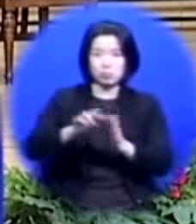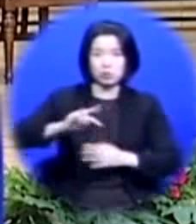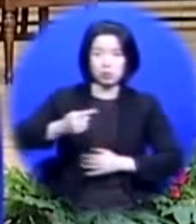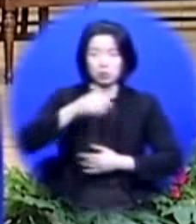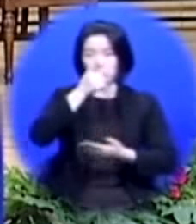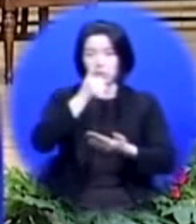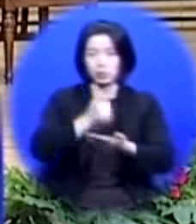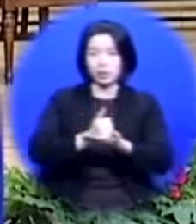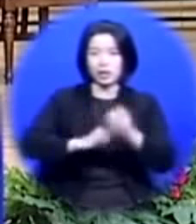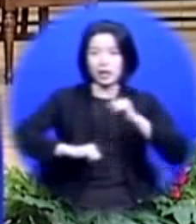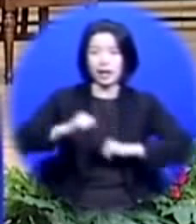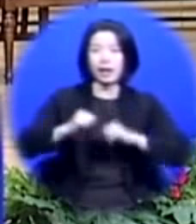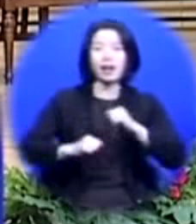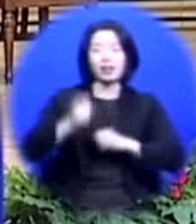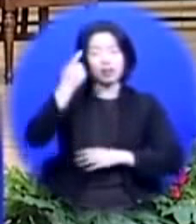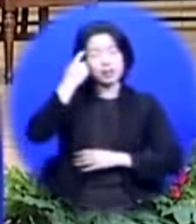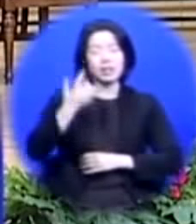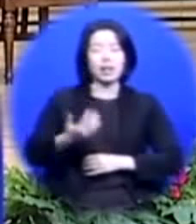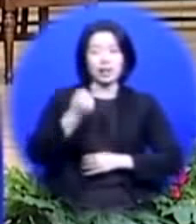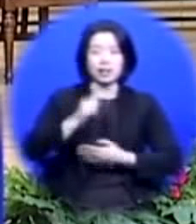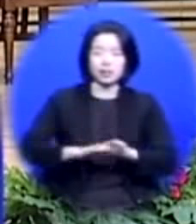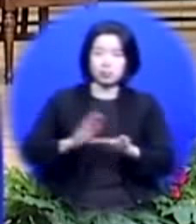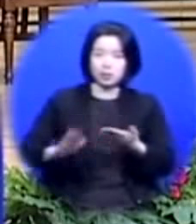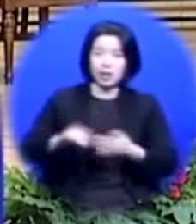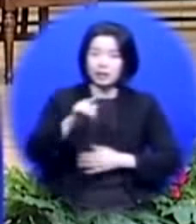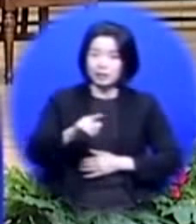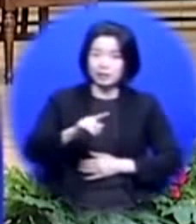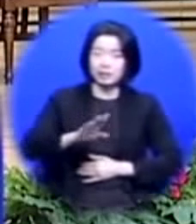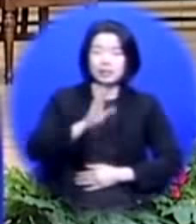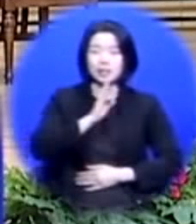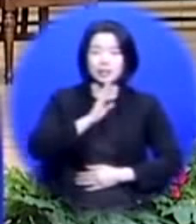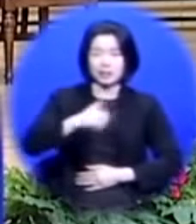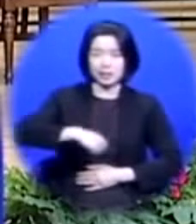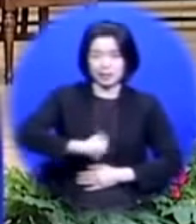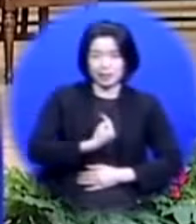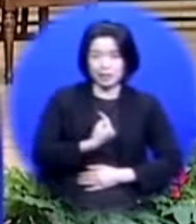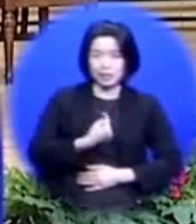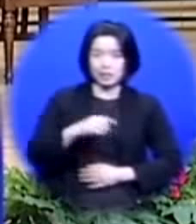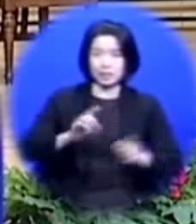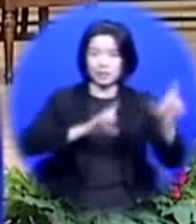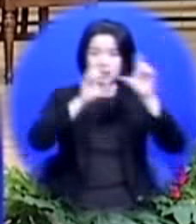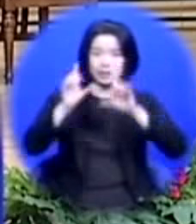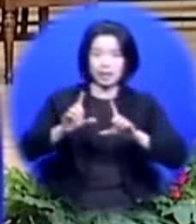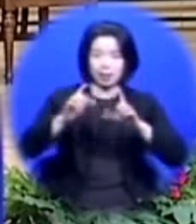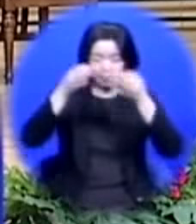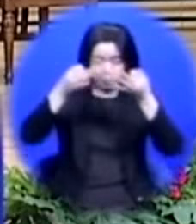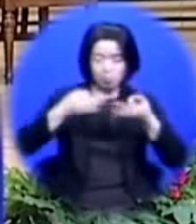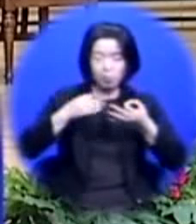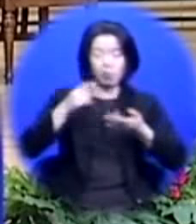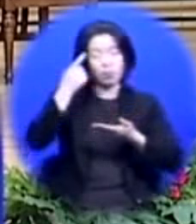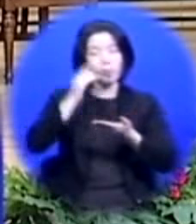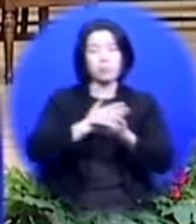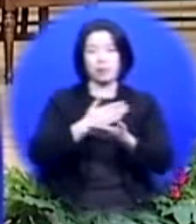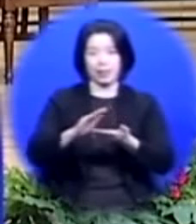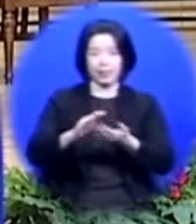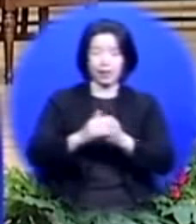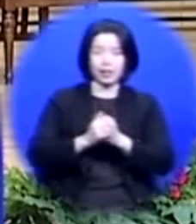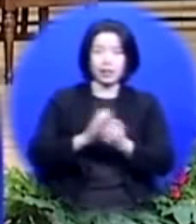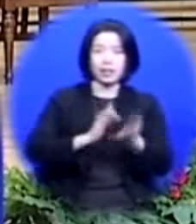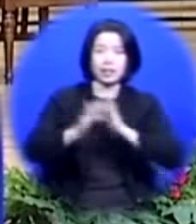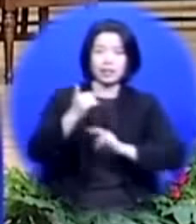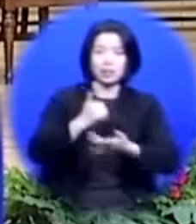생각을 합니다 그것은 실제로 자신의 삶을 보고 그렇게 판단하는 거죠 예수님을 분명히